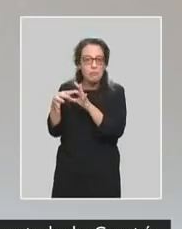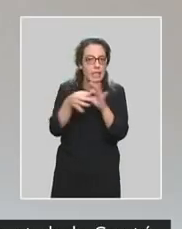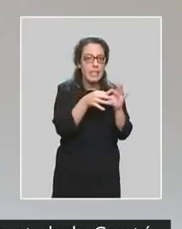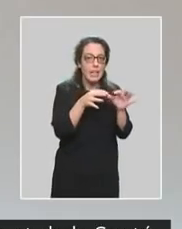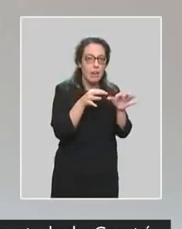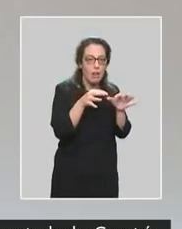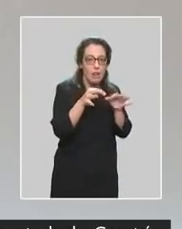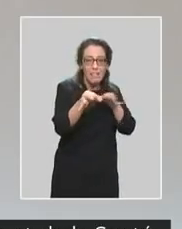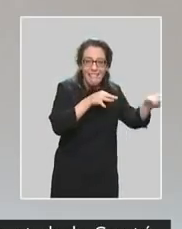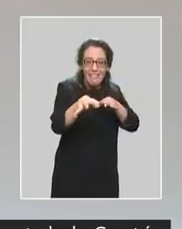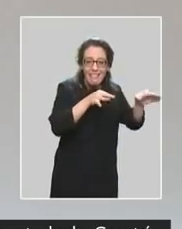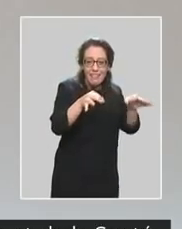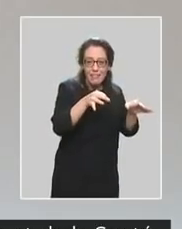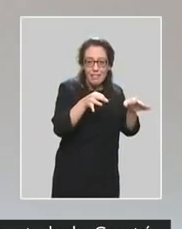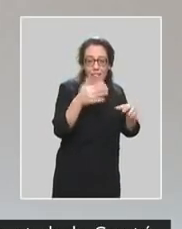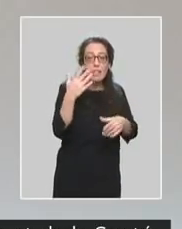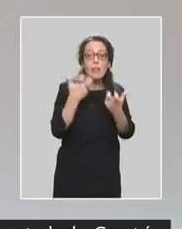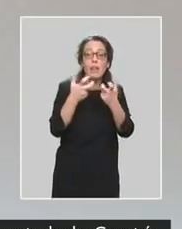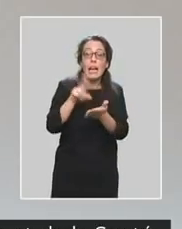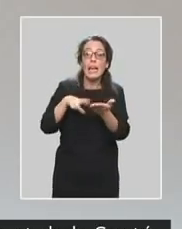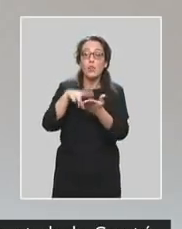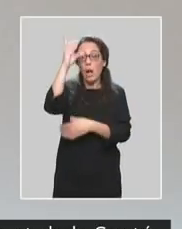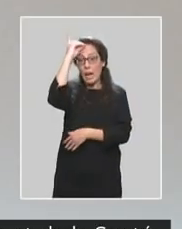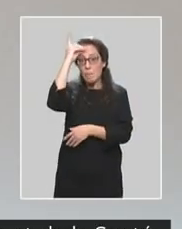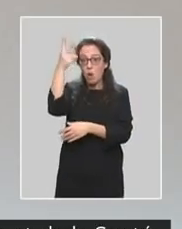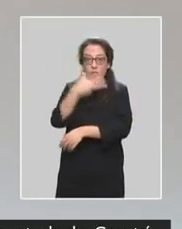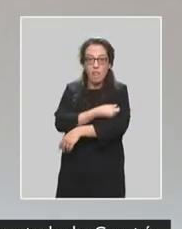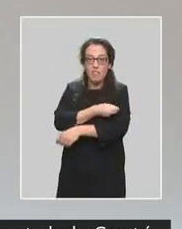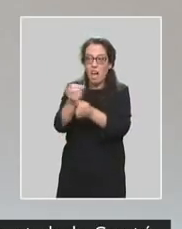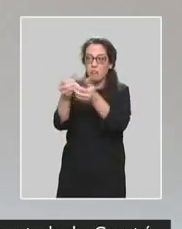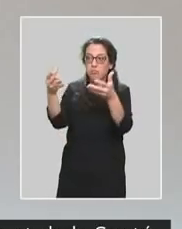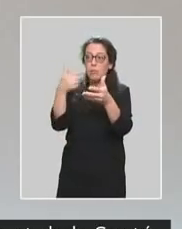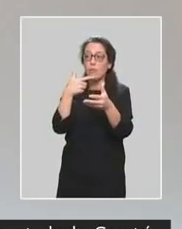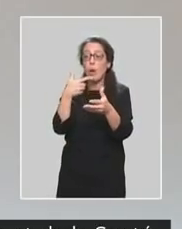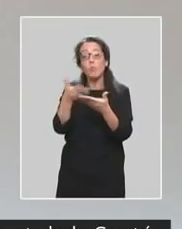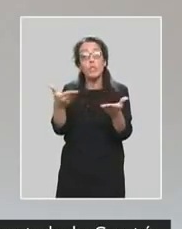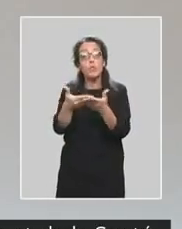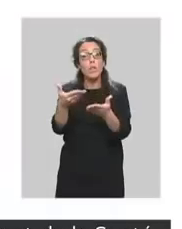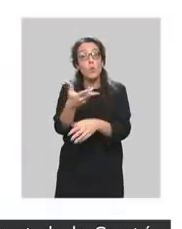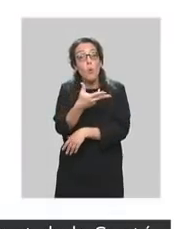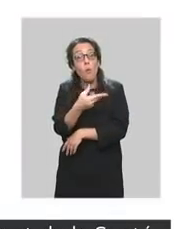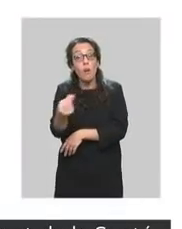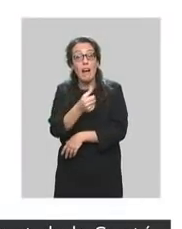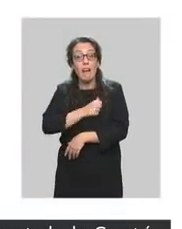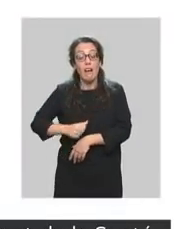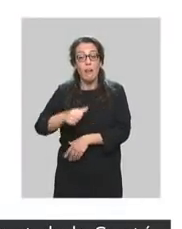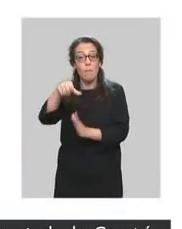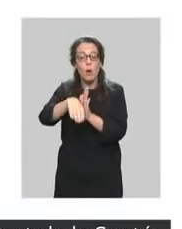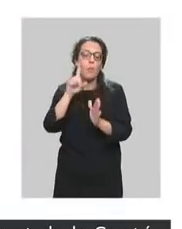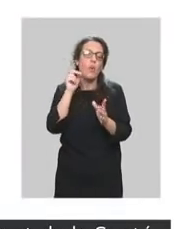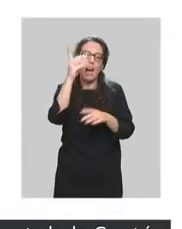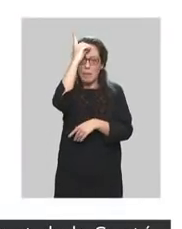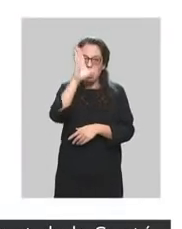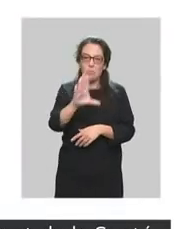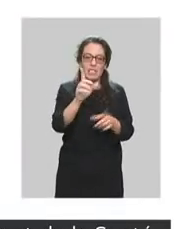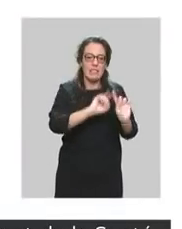territoire. Plus les régions allemandes sont vaccinées, moins il y a de cas et moins il y a de cas graves, et moins elles le sont vaccinées, parce qu'il y a des grandes différences en Allemagne d'une région à une autre,